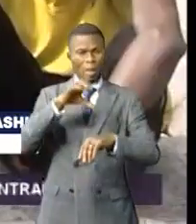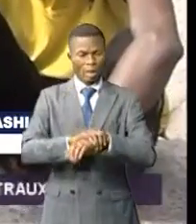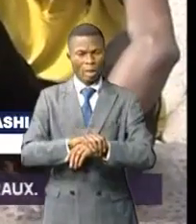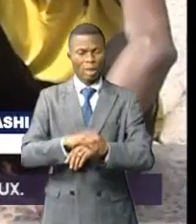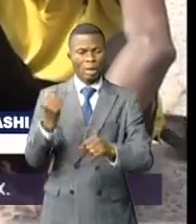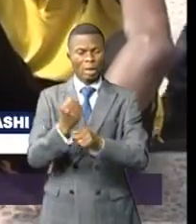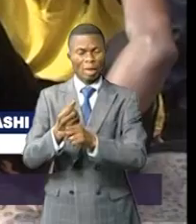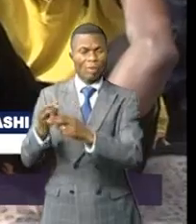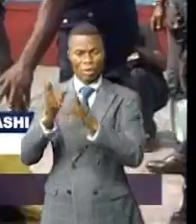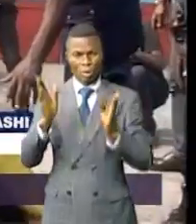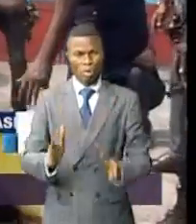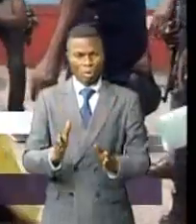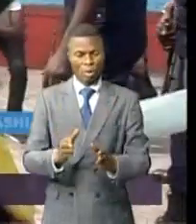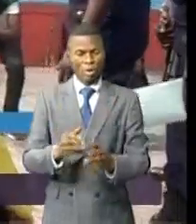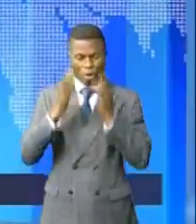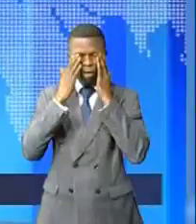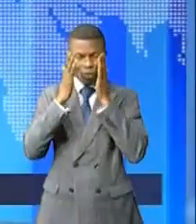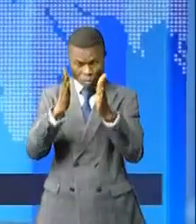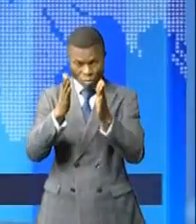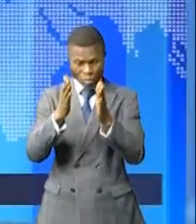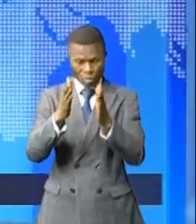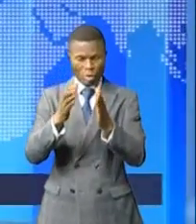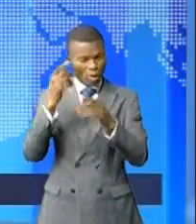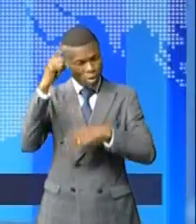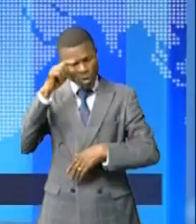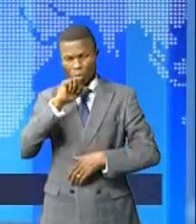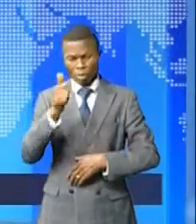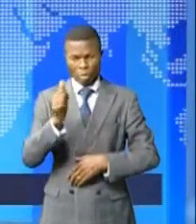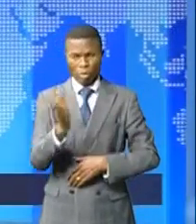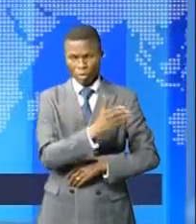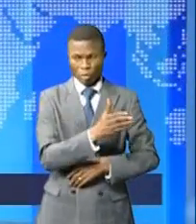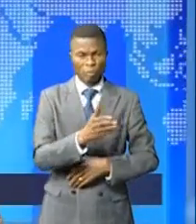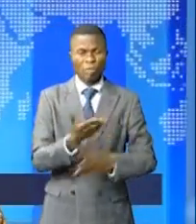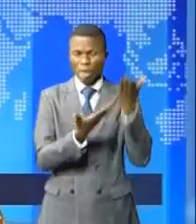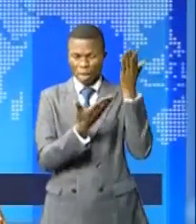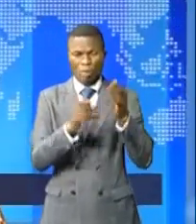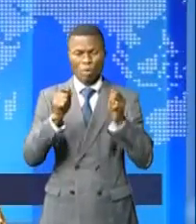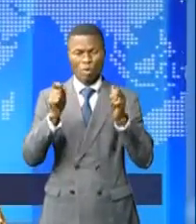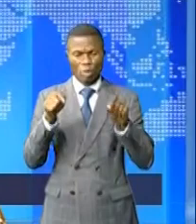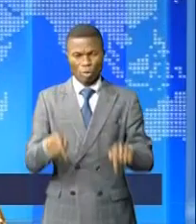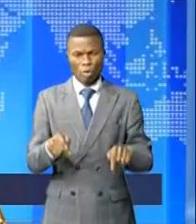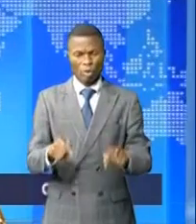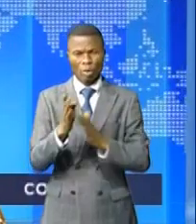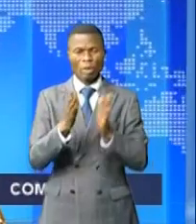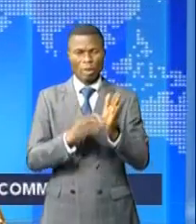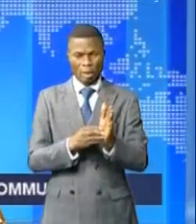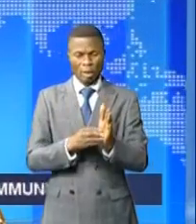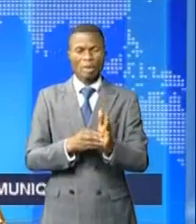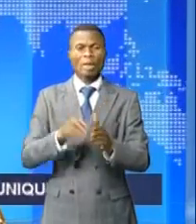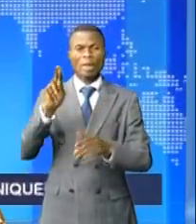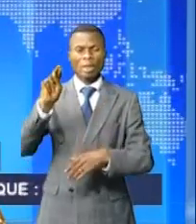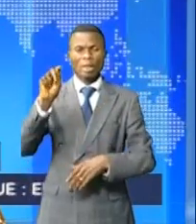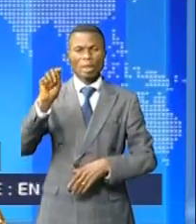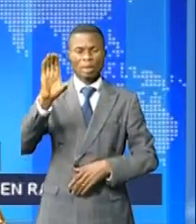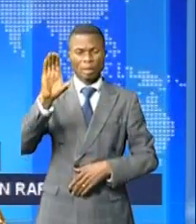services de sécurité doivent rester vigilants. Ça sera donc l'essentiel de l'actualité de ces 19h sur nos antennes